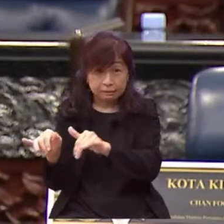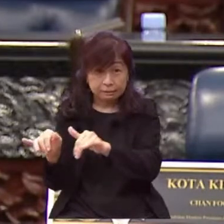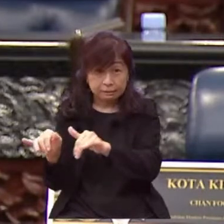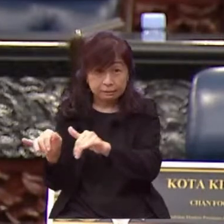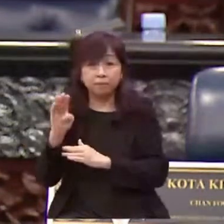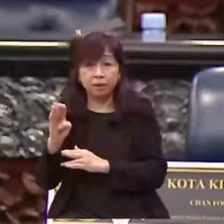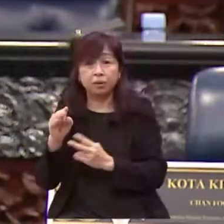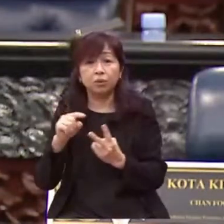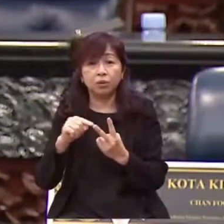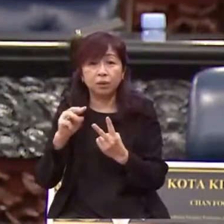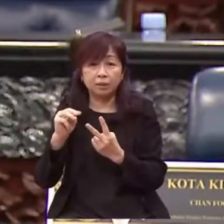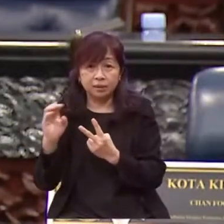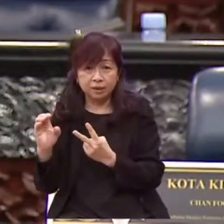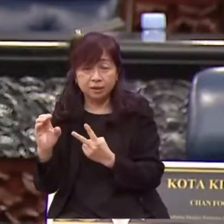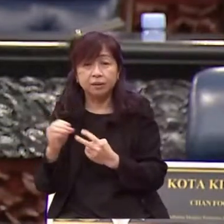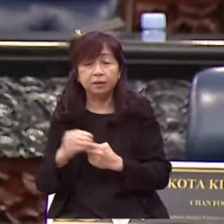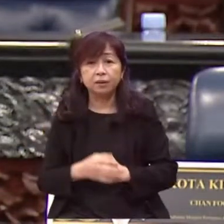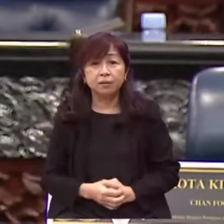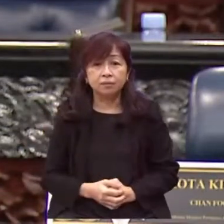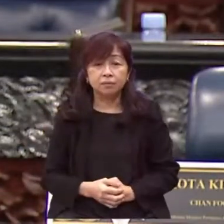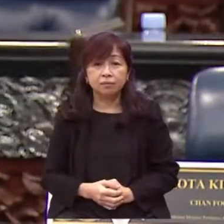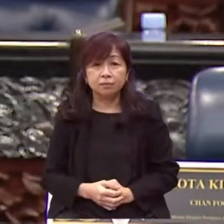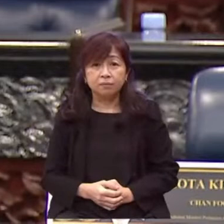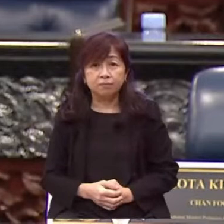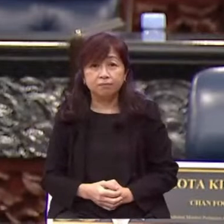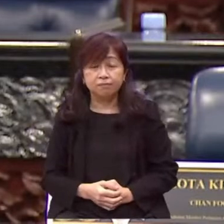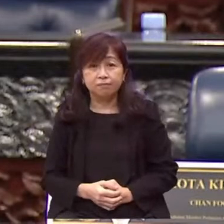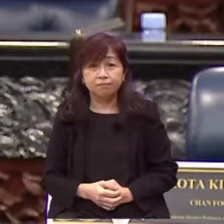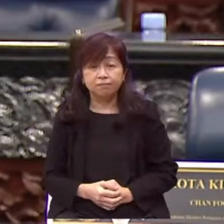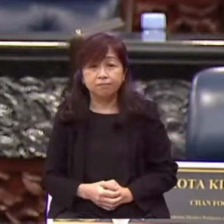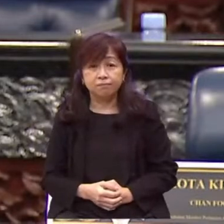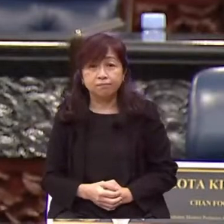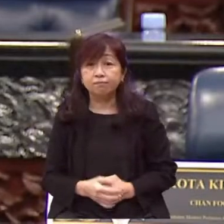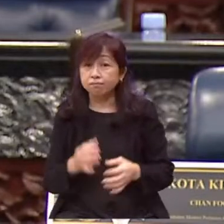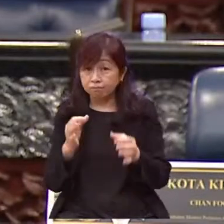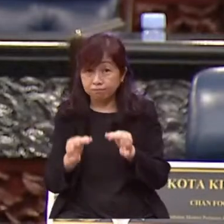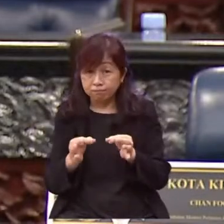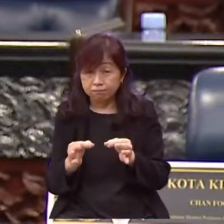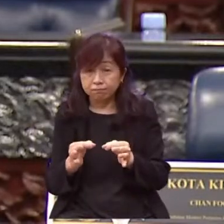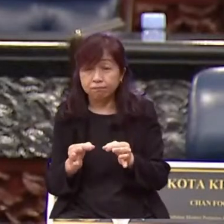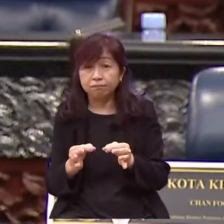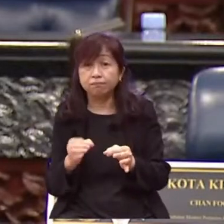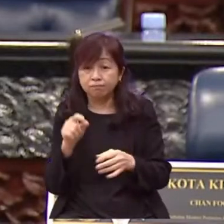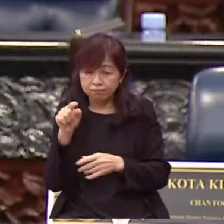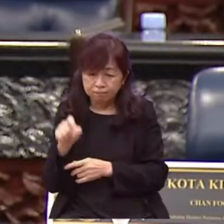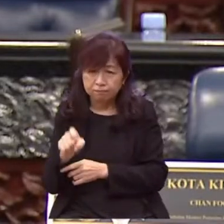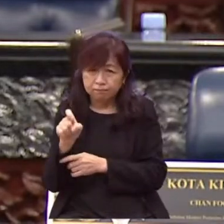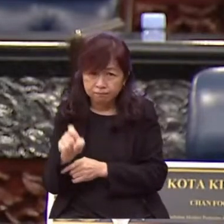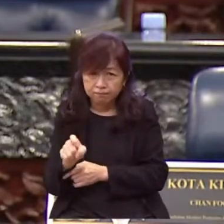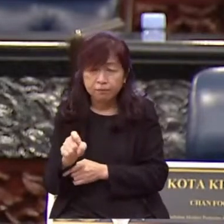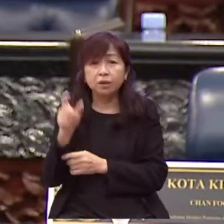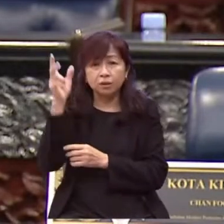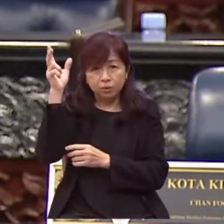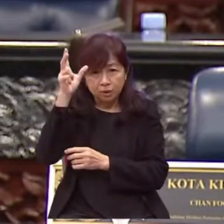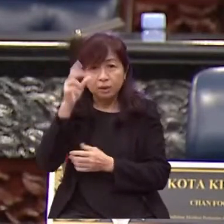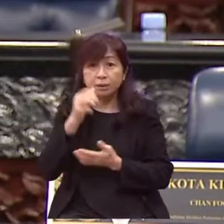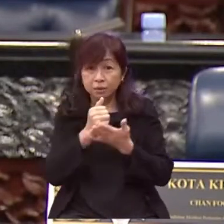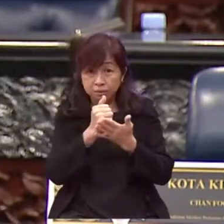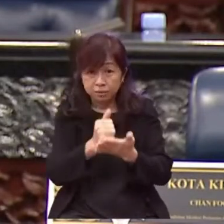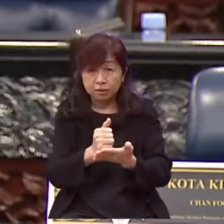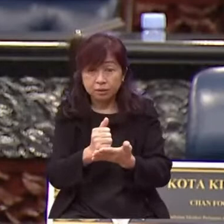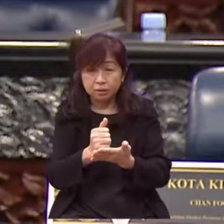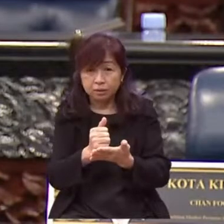MC jadi apabila keadaan itu sebenarnya menyimpulkan keperluan untuk kerajaan membantu itu adalah